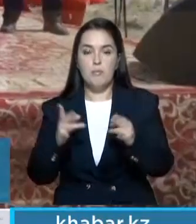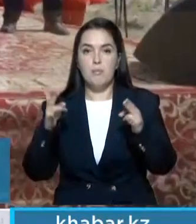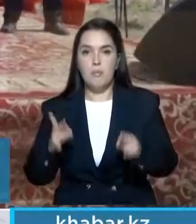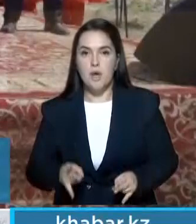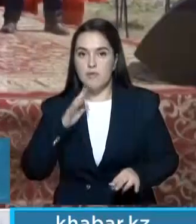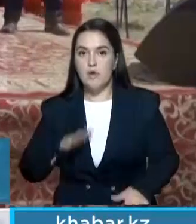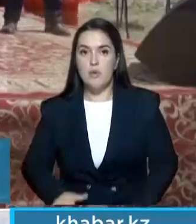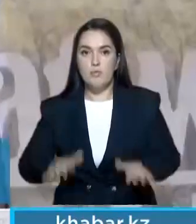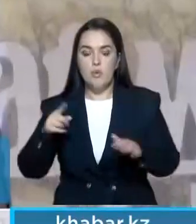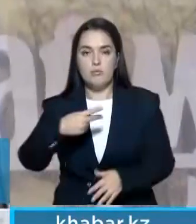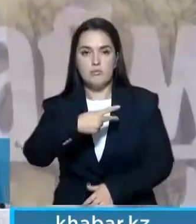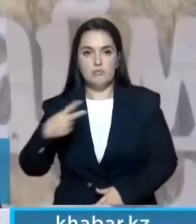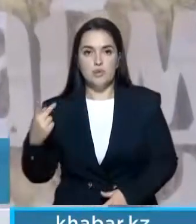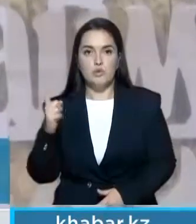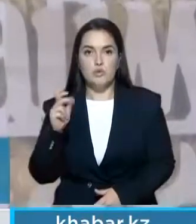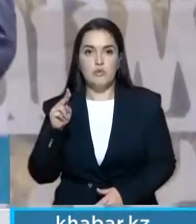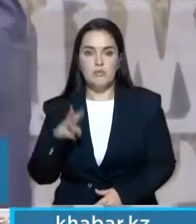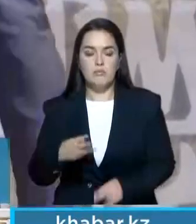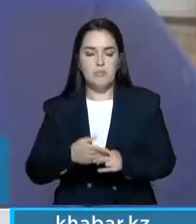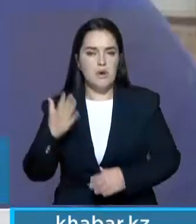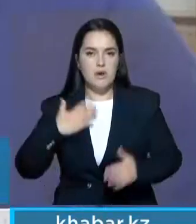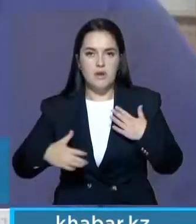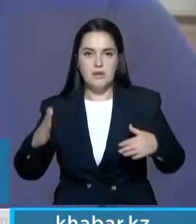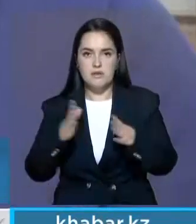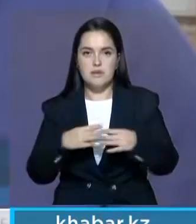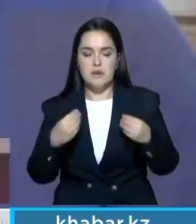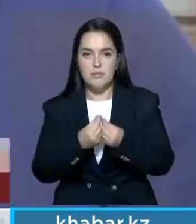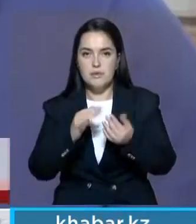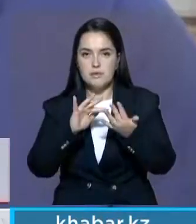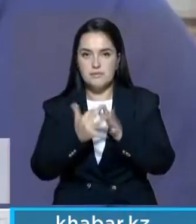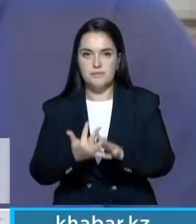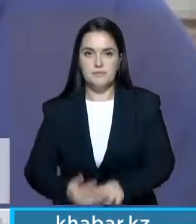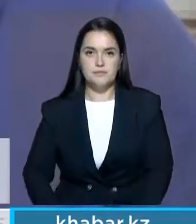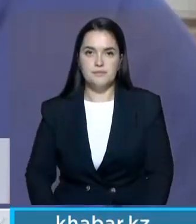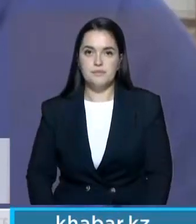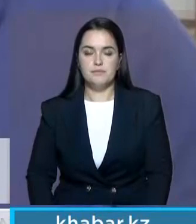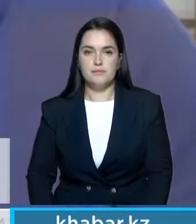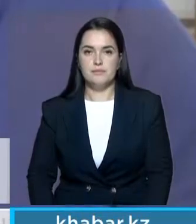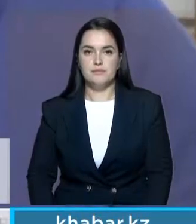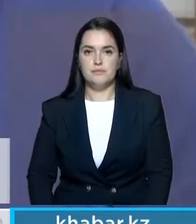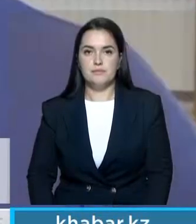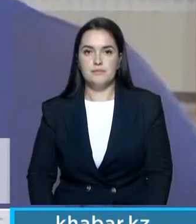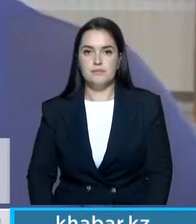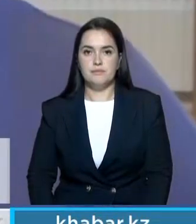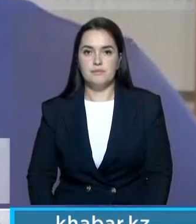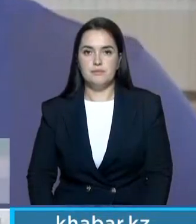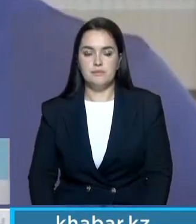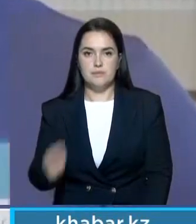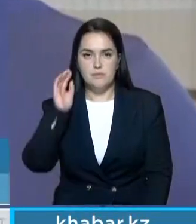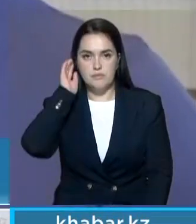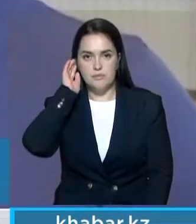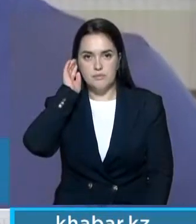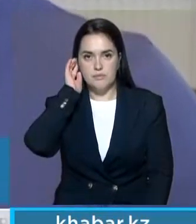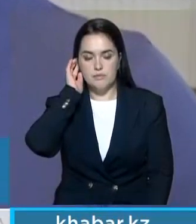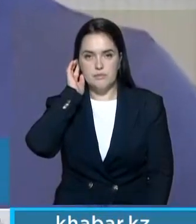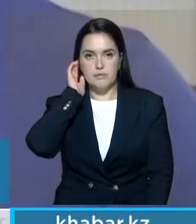квадратных метров стали настоящим подарком для сельских семей. Качество выполненных работ вы сегодня сами, наверное, убедились. Если я говорил, что дома